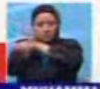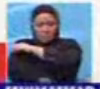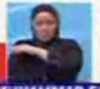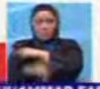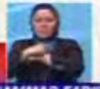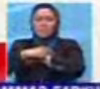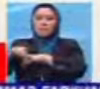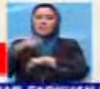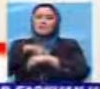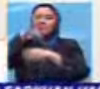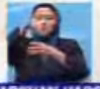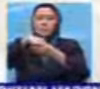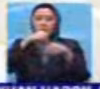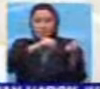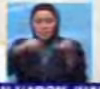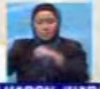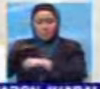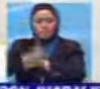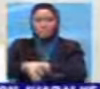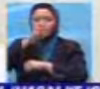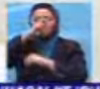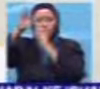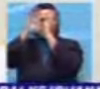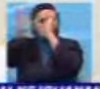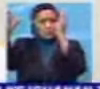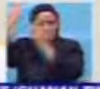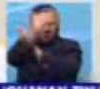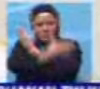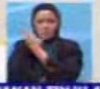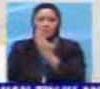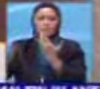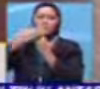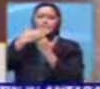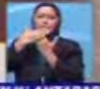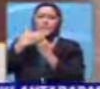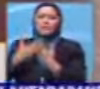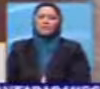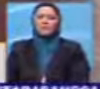dan penguatkuasaan di seluruh negara.